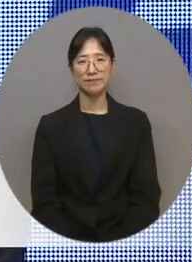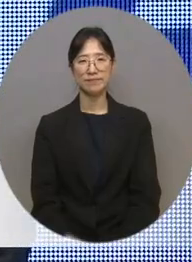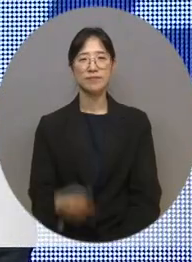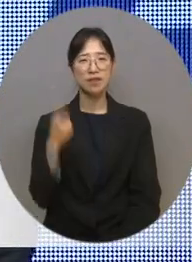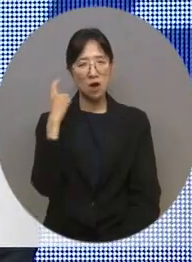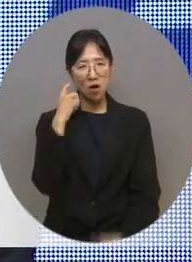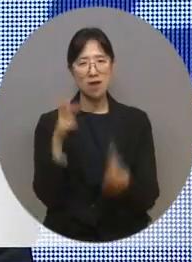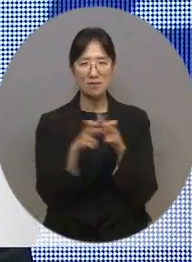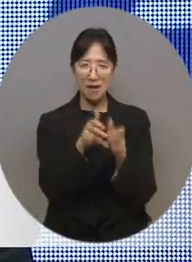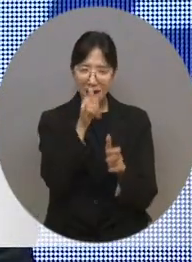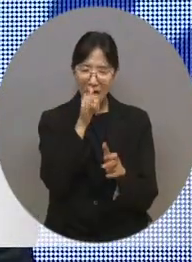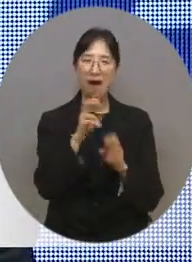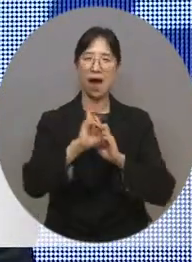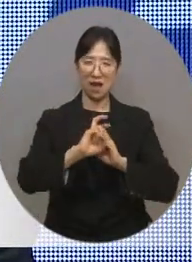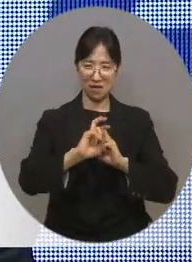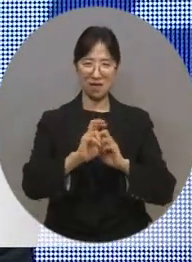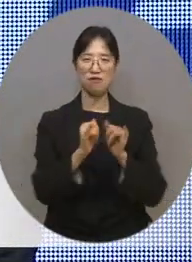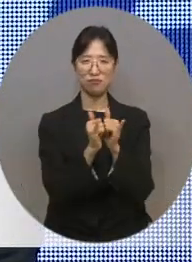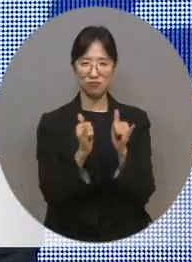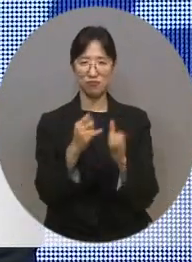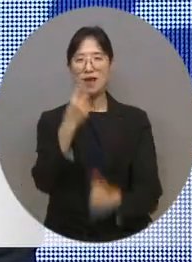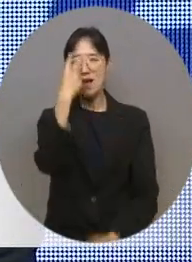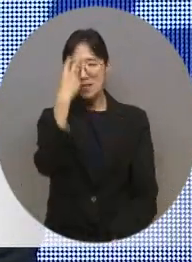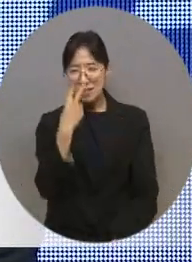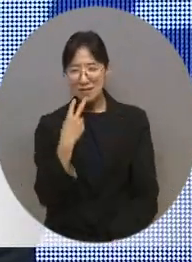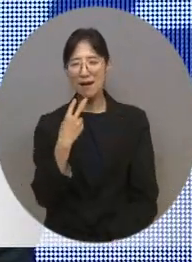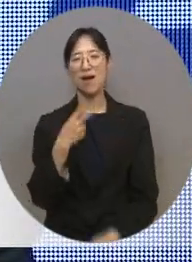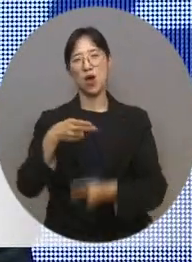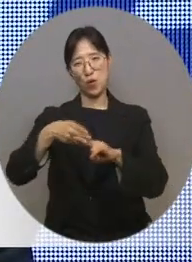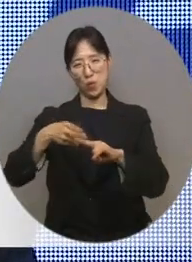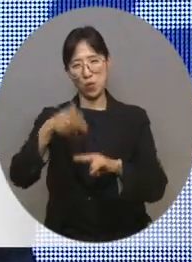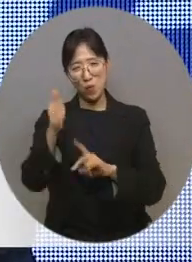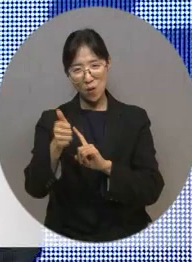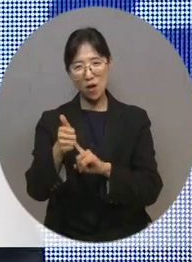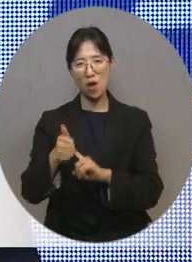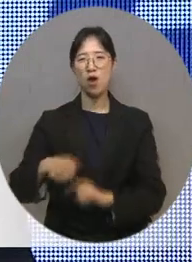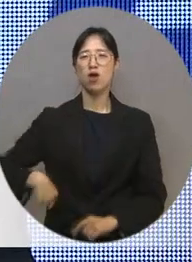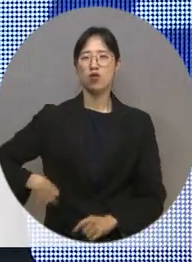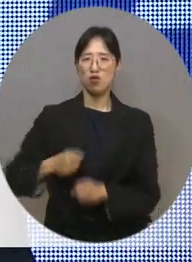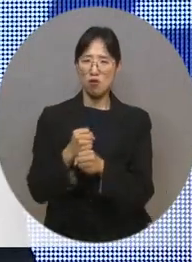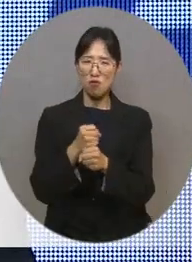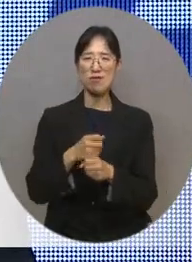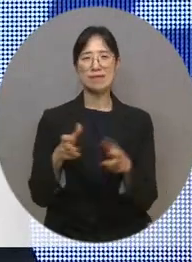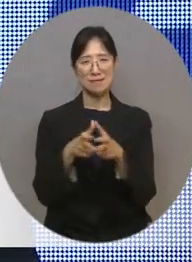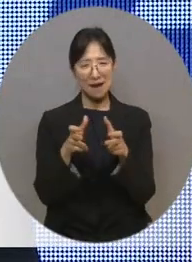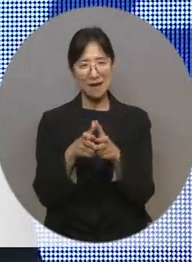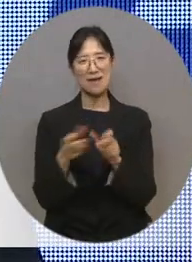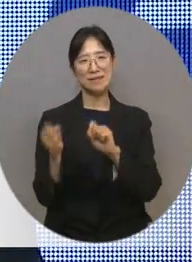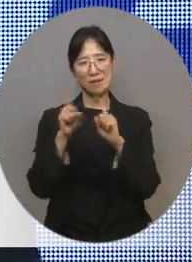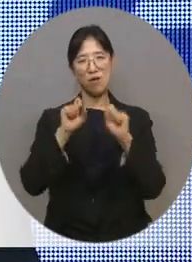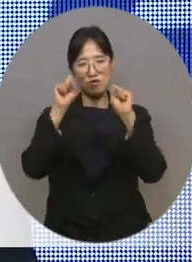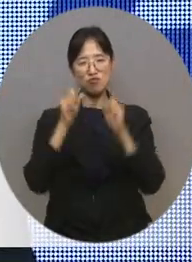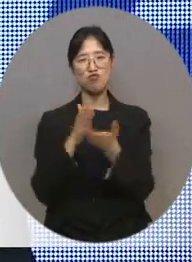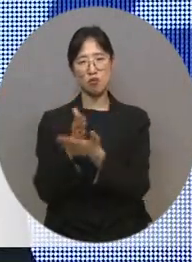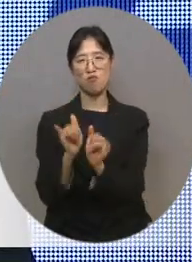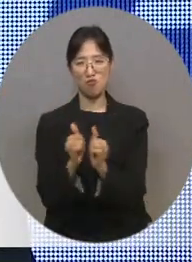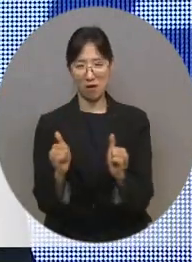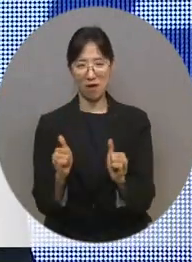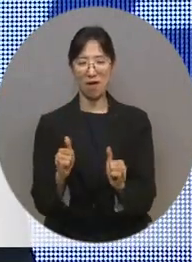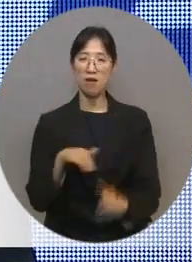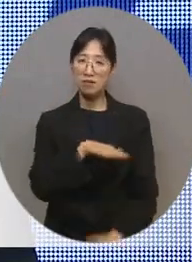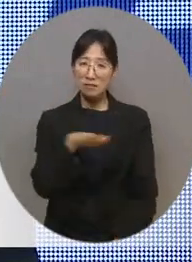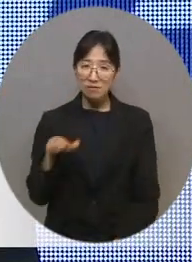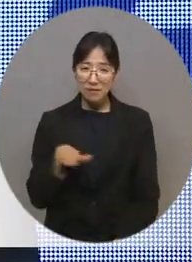청각 장애가 있는 가수, 시각 장애가 있는 셰프, 척수 장애가 있는 재활운동 전문가,